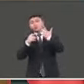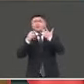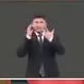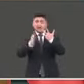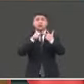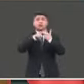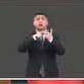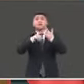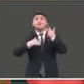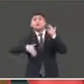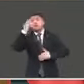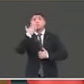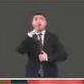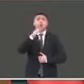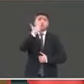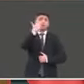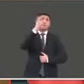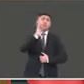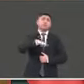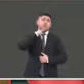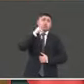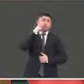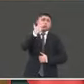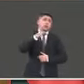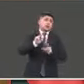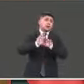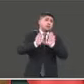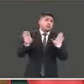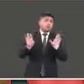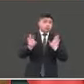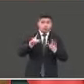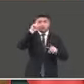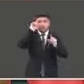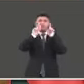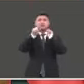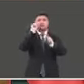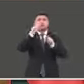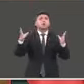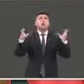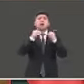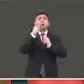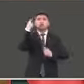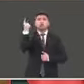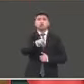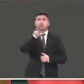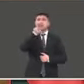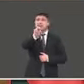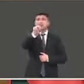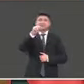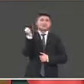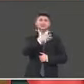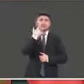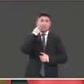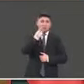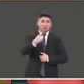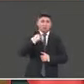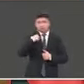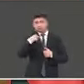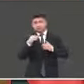bu şekilde yurtlarımız var ve yapılan başvuruların yaklaşık yüzde yetmiş yine denk